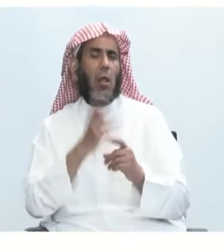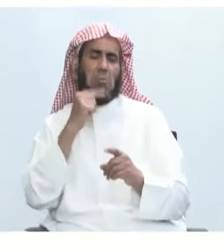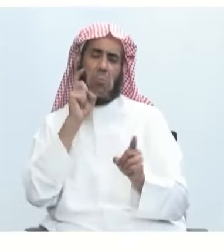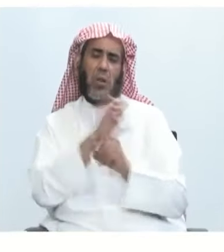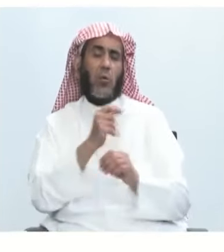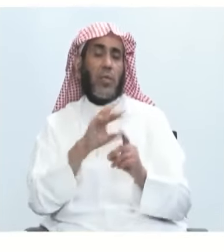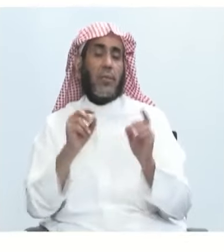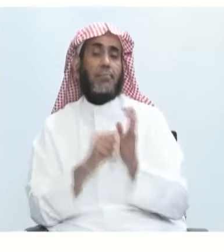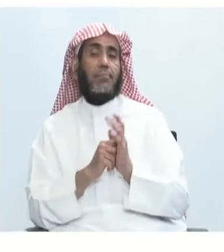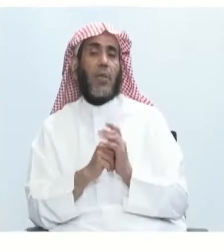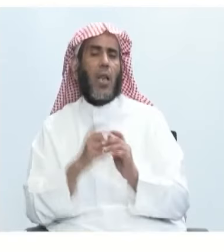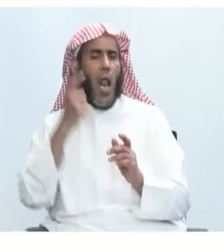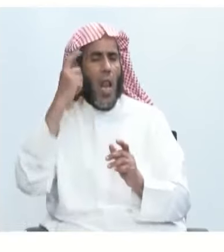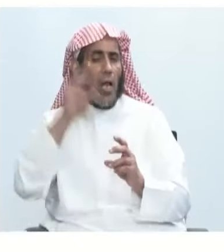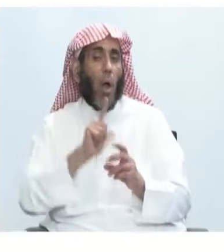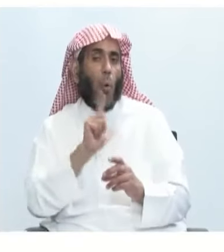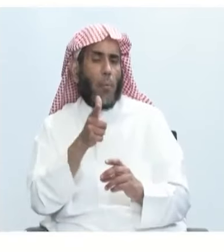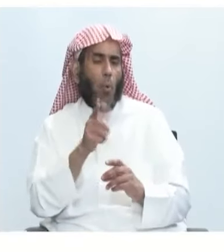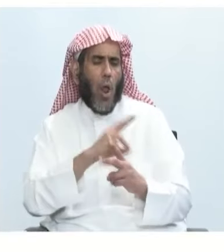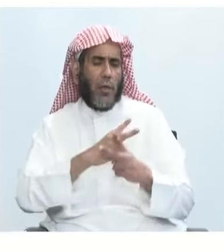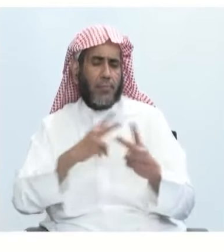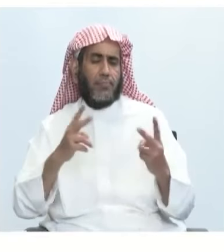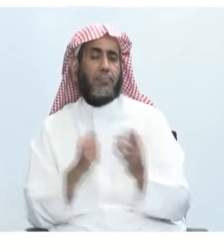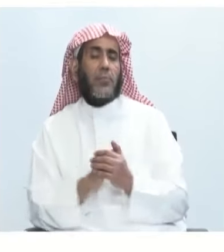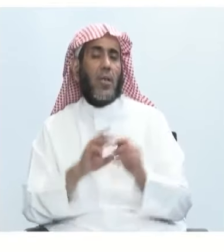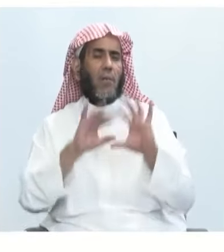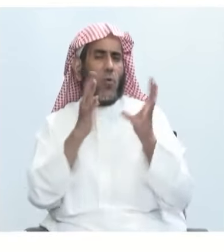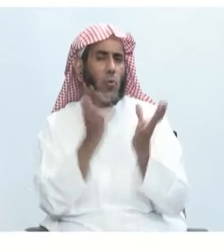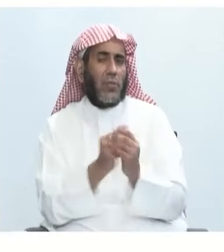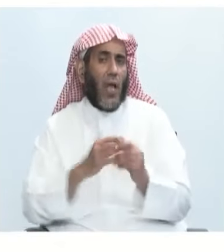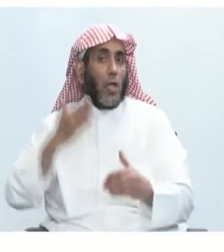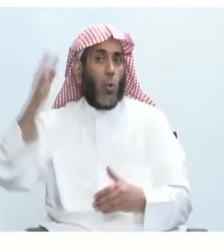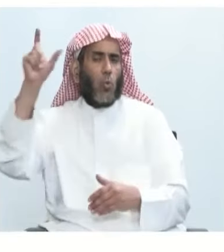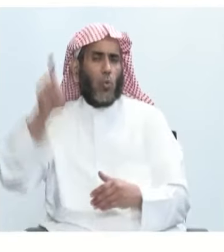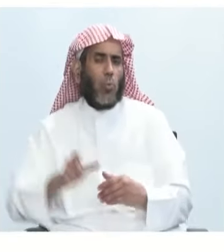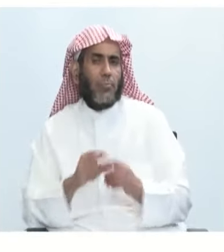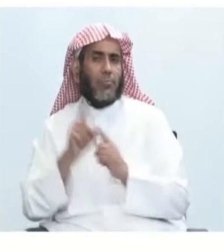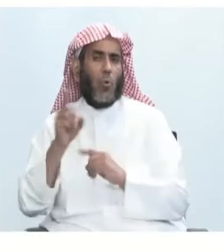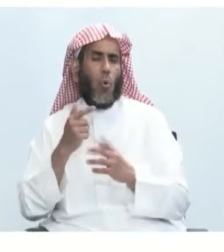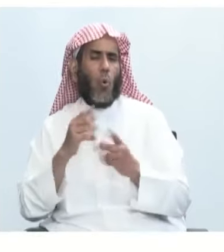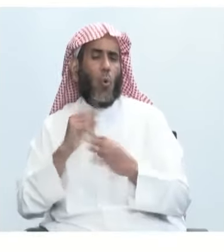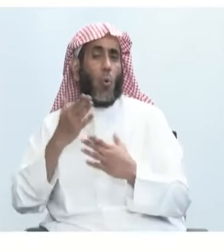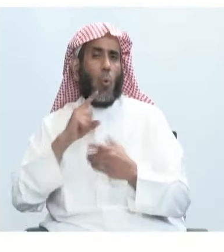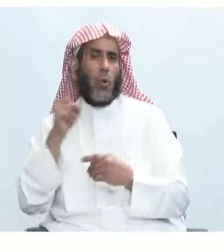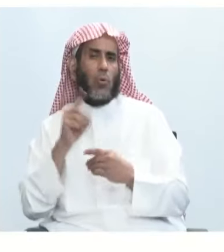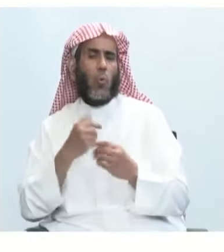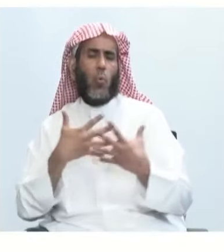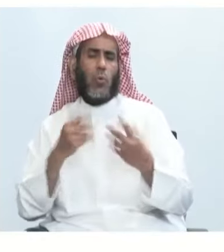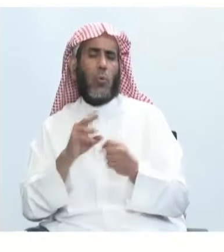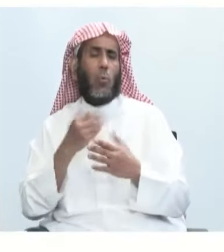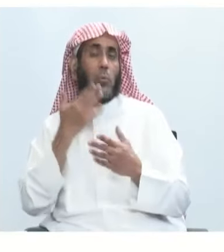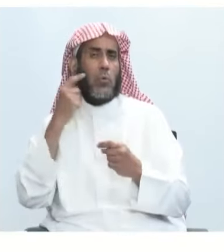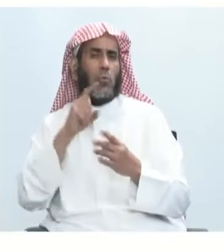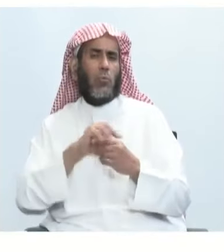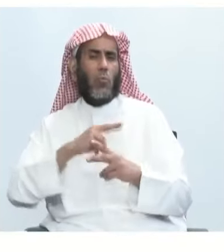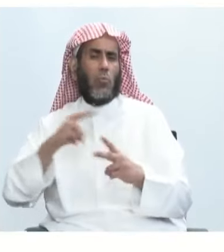هنا علاقه الاقناع والمقولات ايضا في وصف احد الخطباء مليئ ببهر والتفات وسعله ومسحه